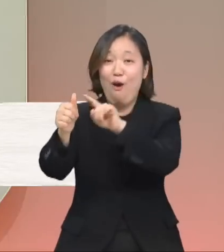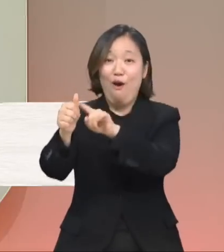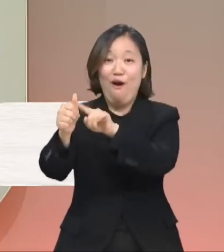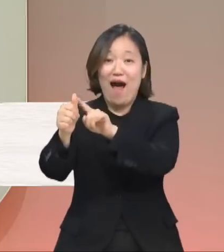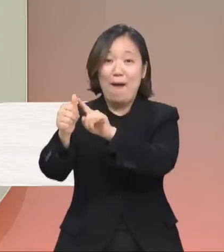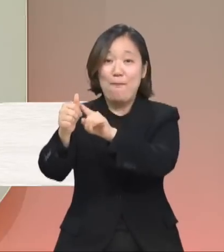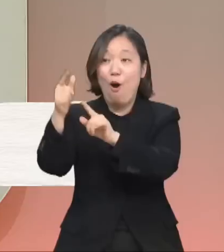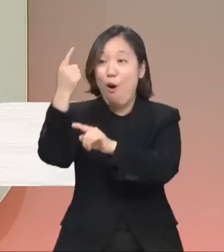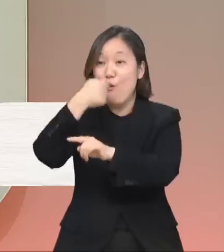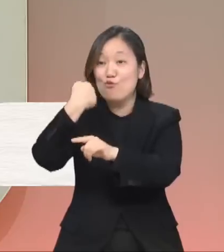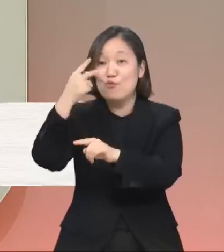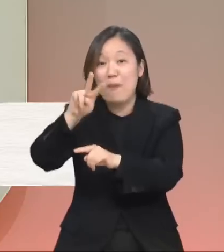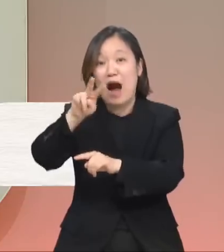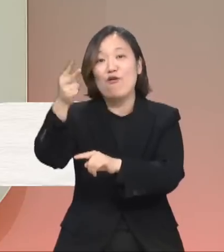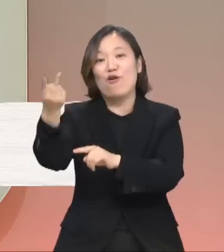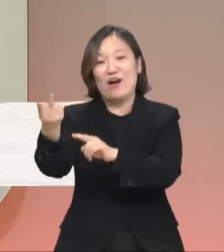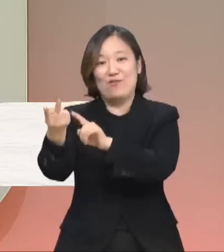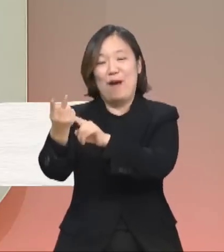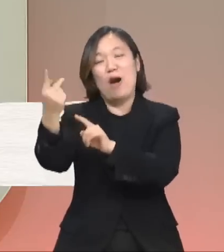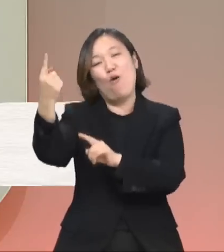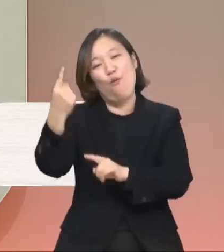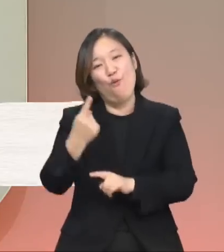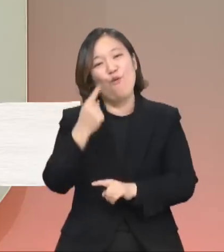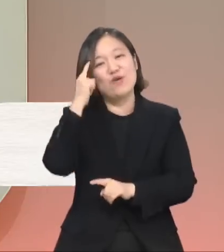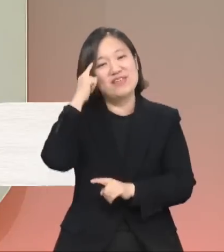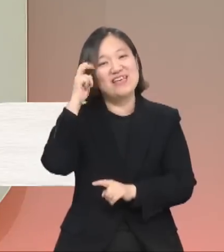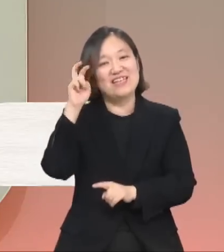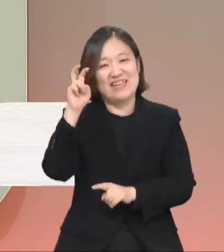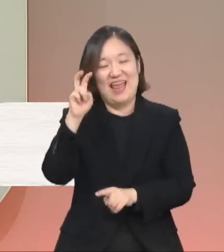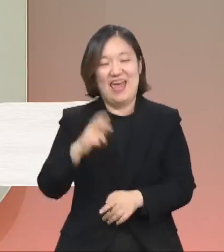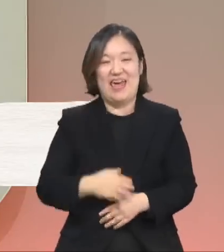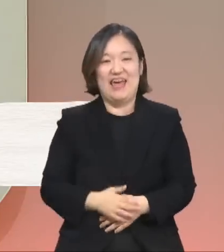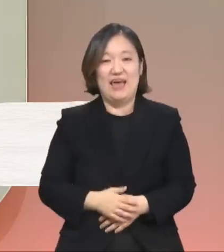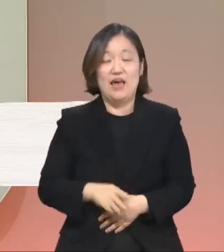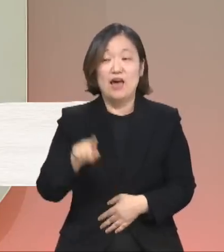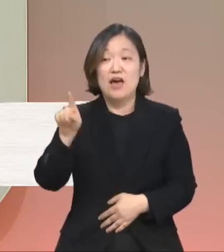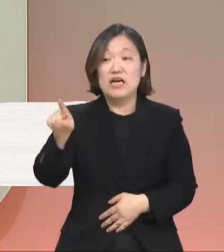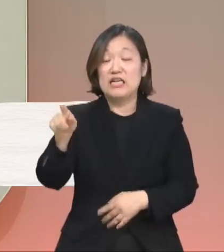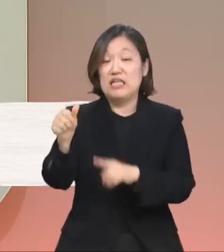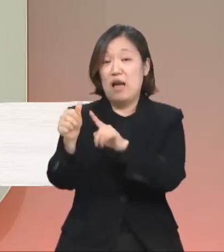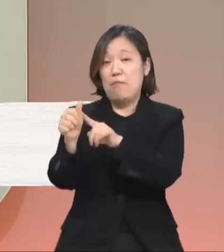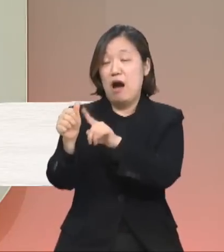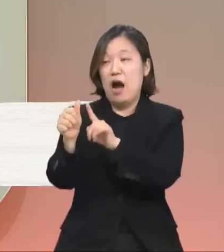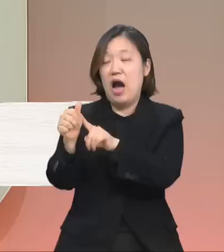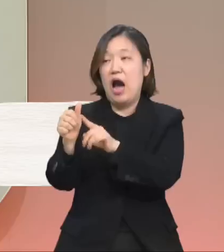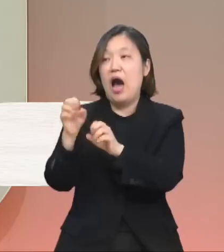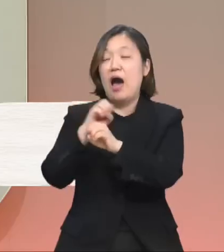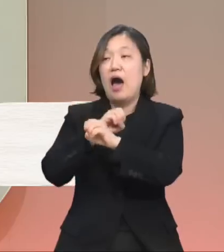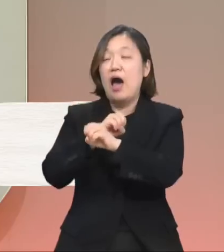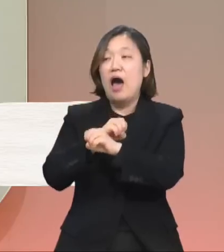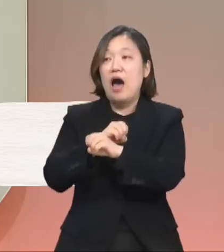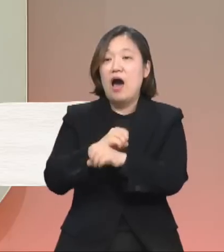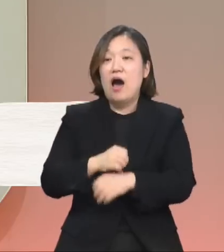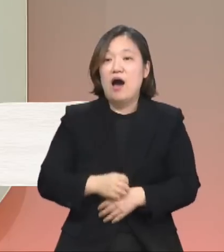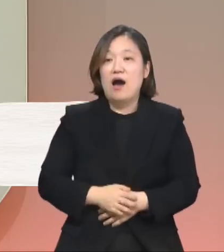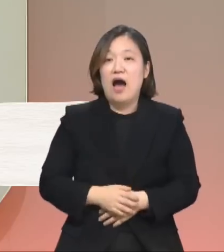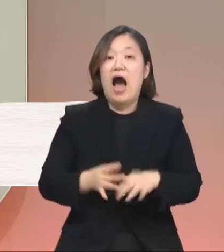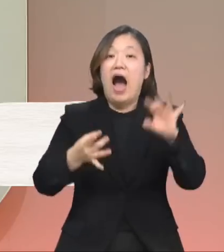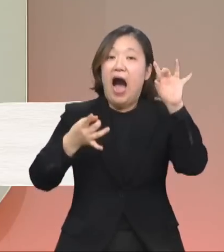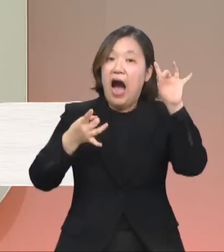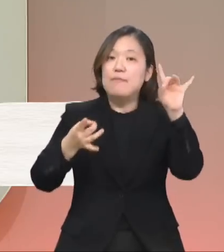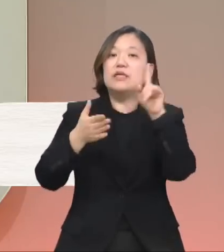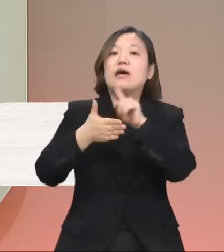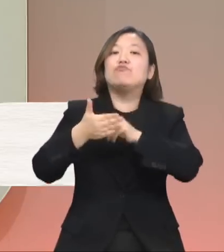아닐까 싶습니다 그분의 나무아미타불 크게 외치셨는데 그